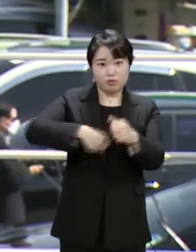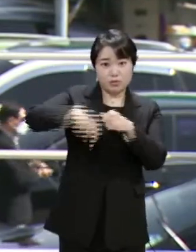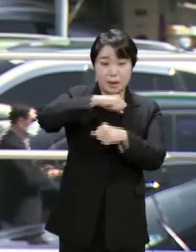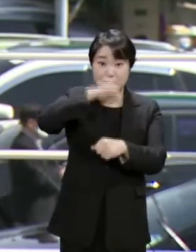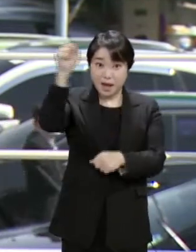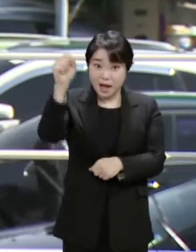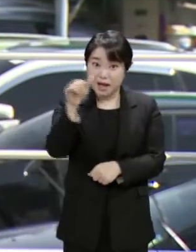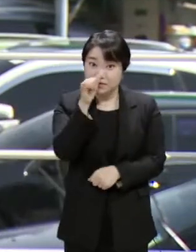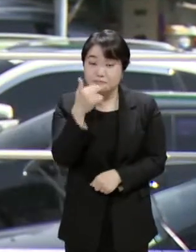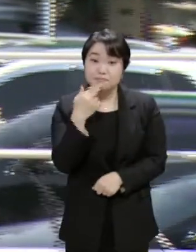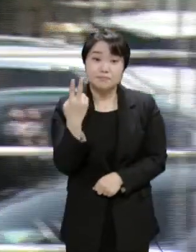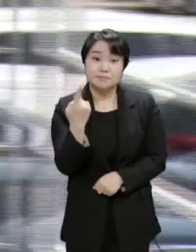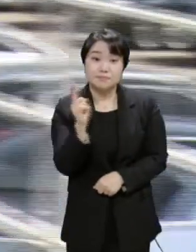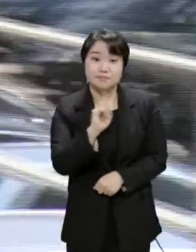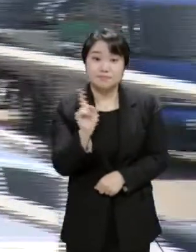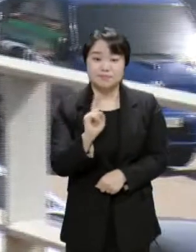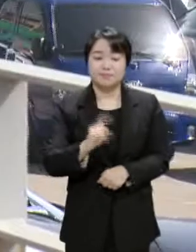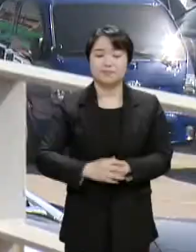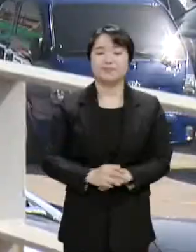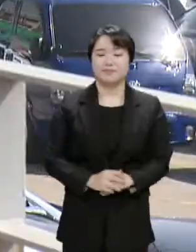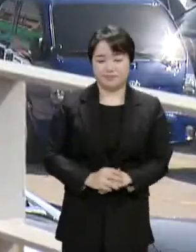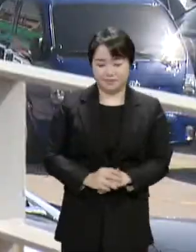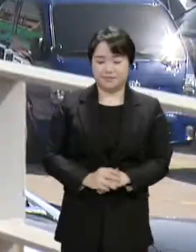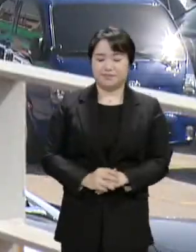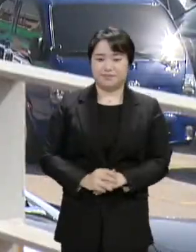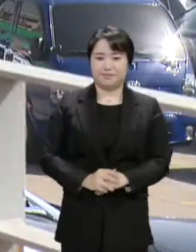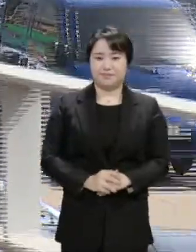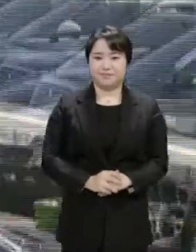성공적으로 마무리됐을까요?